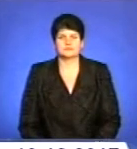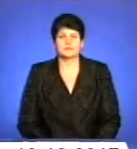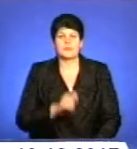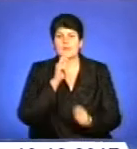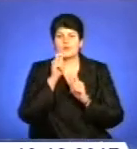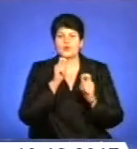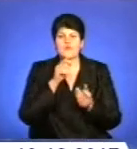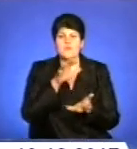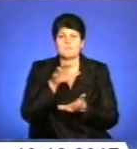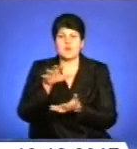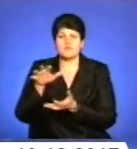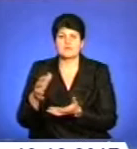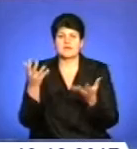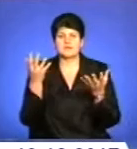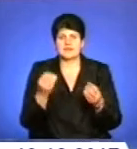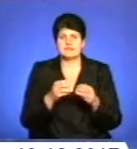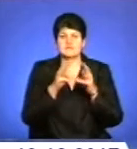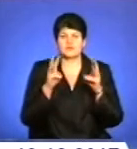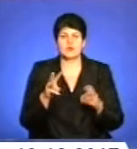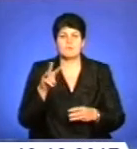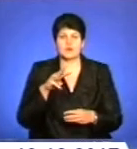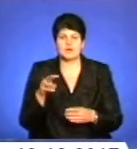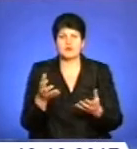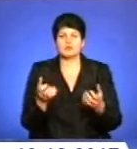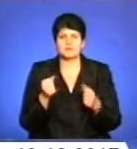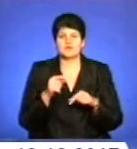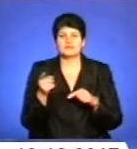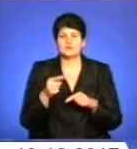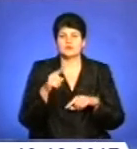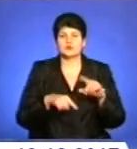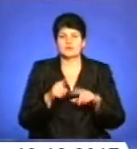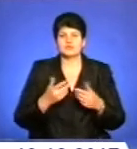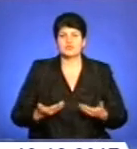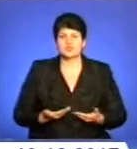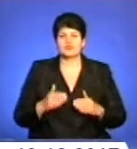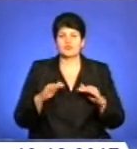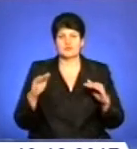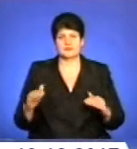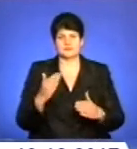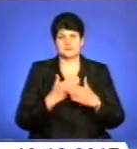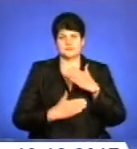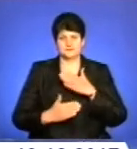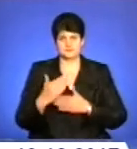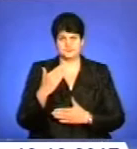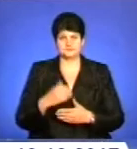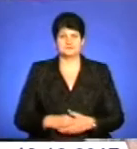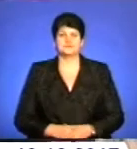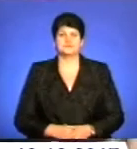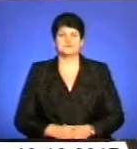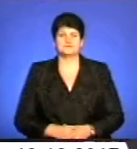Подарункові пакунки в День Святого Миколая отримали тернопільські родини, в яких проживають діти з обмеженими фізичними